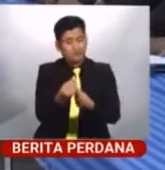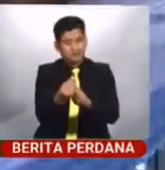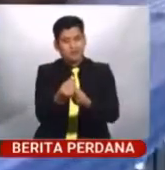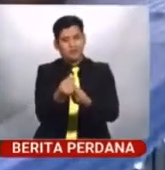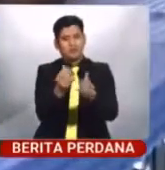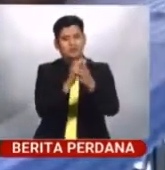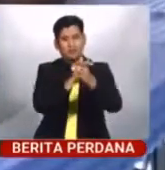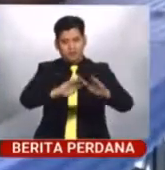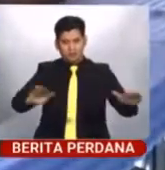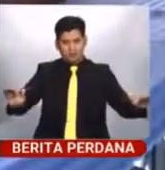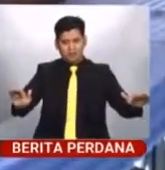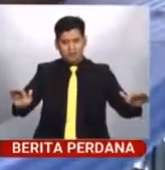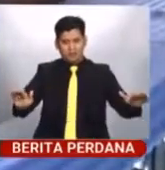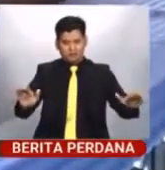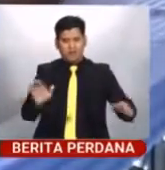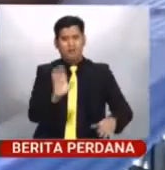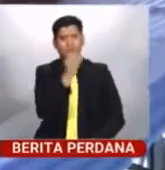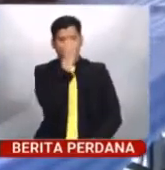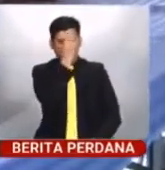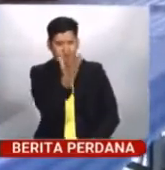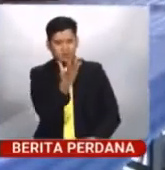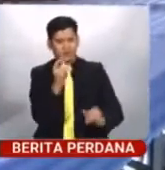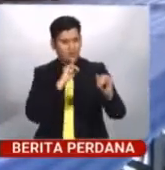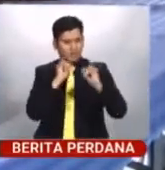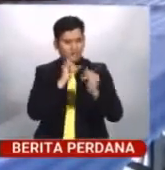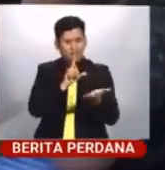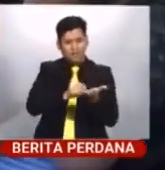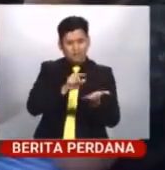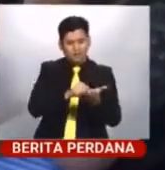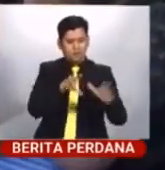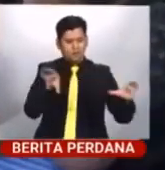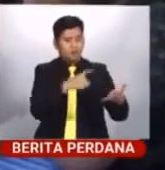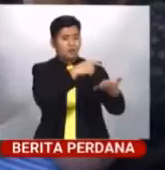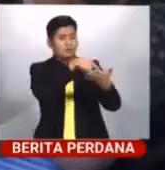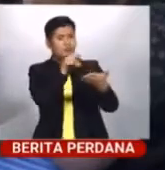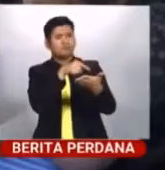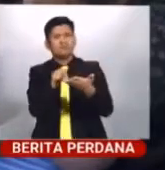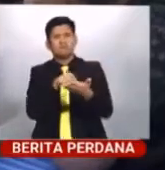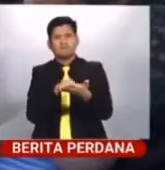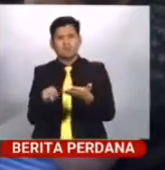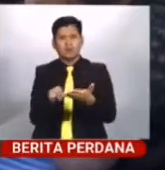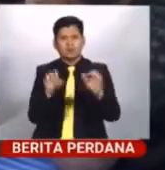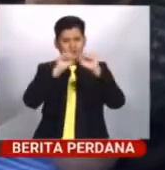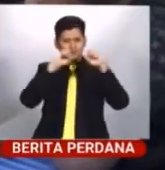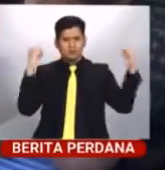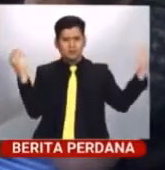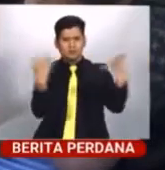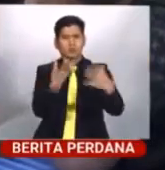Beliau berkata demikian dalam sidang media selepas mengadakan pemeriksaan di Stadium Perak di Ipoh.